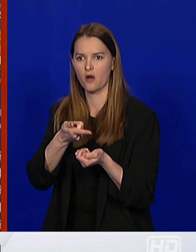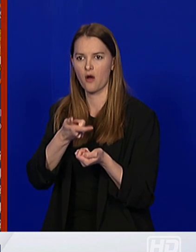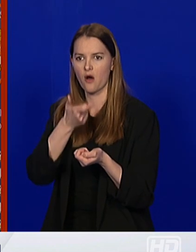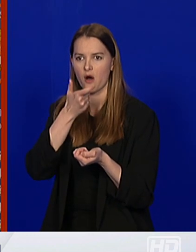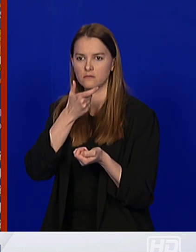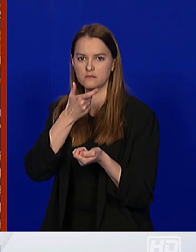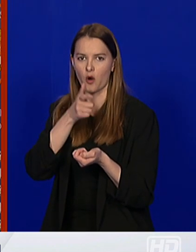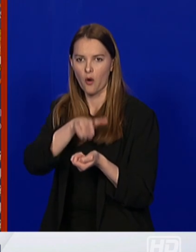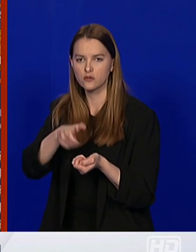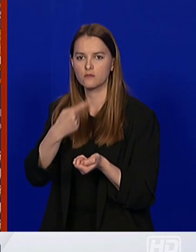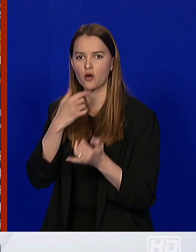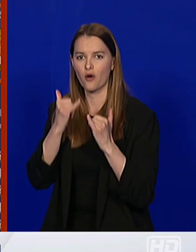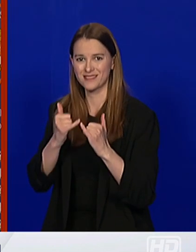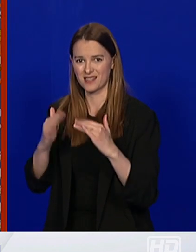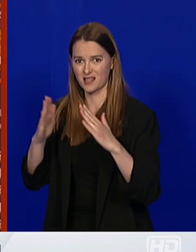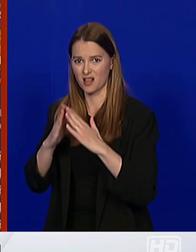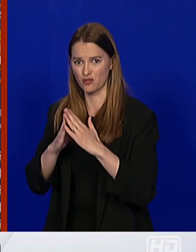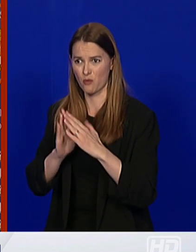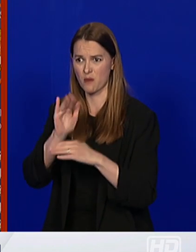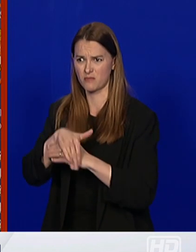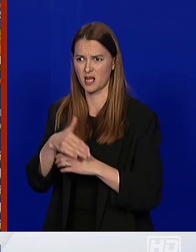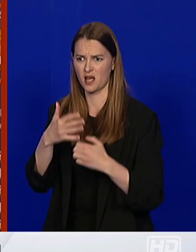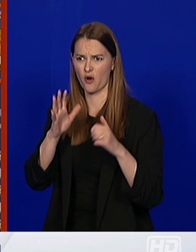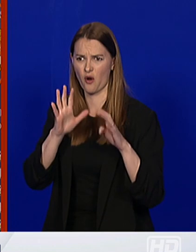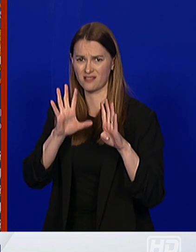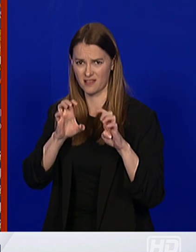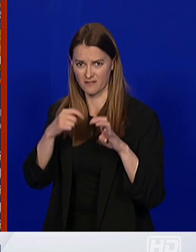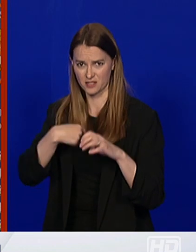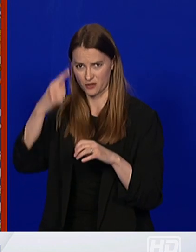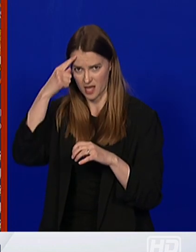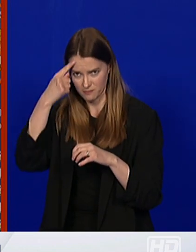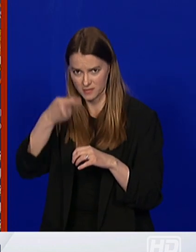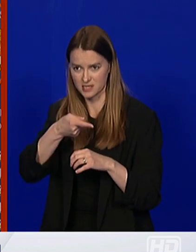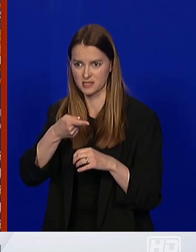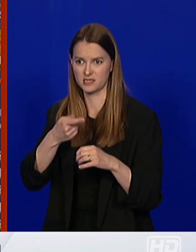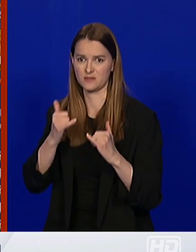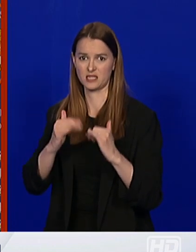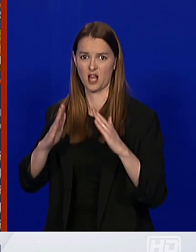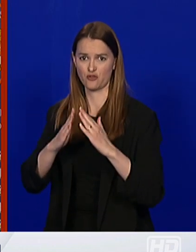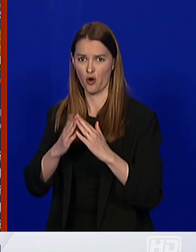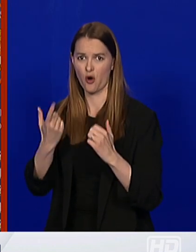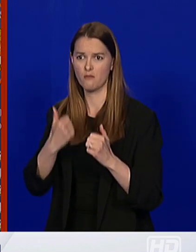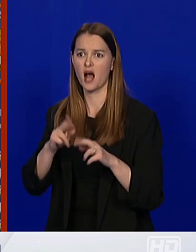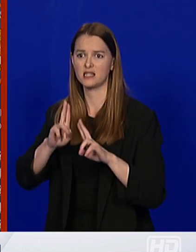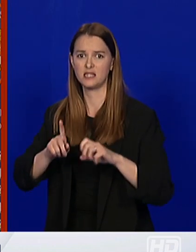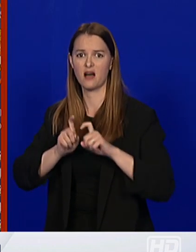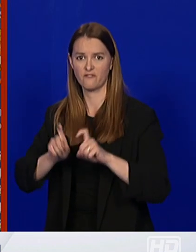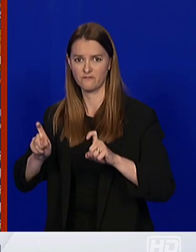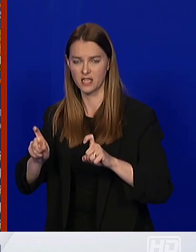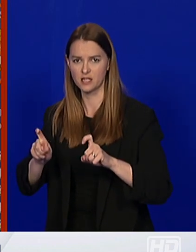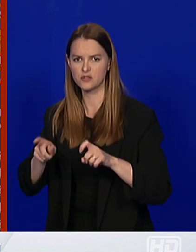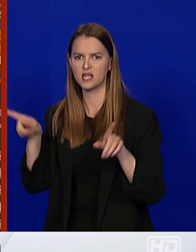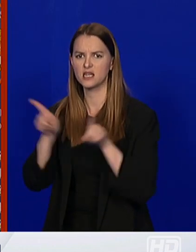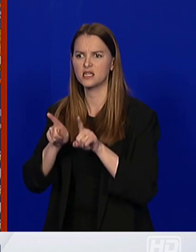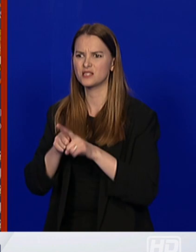kuće. Dosta ih je veliki broj, rekao je ministar, preko 900, ako sam dobro čula. Također imamo pritužbu građana koji jesu u takvoj situaciji da im je